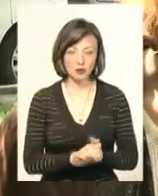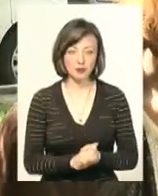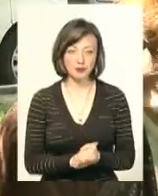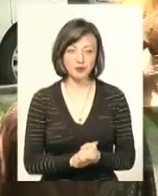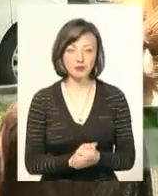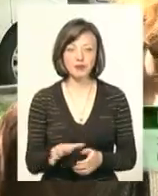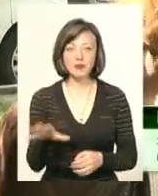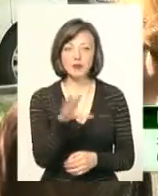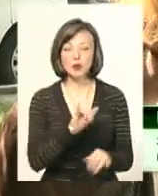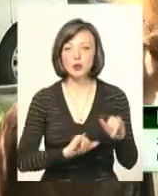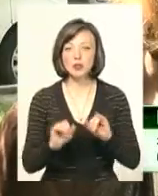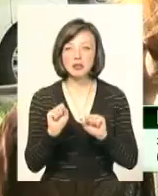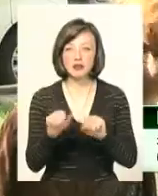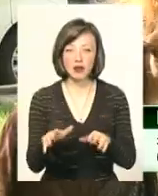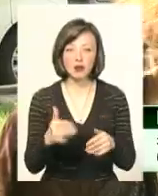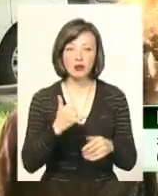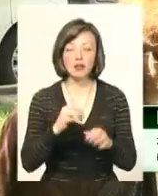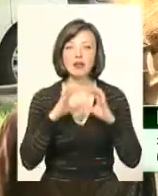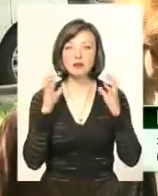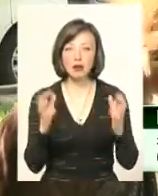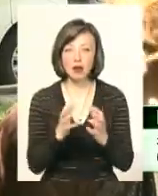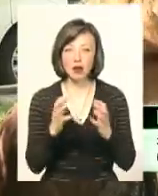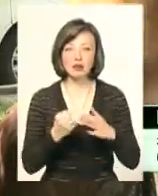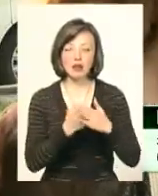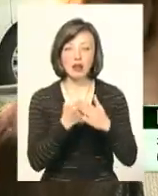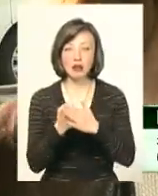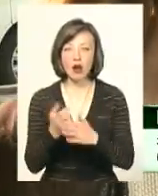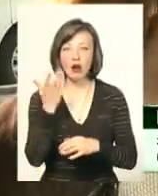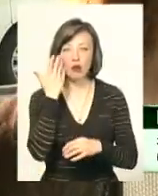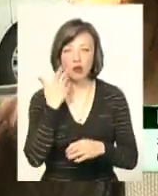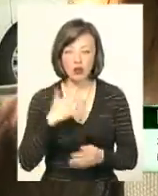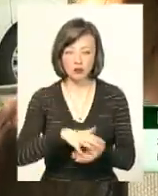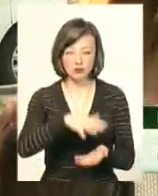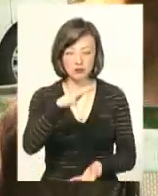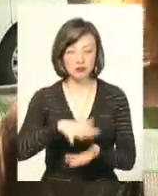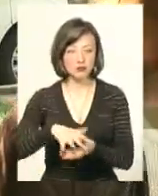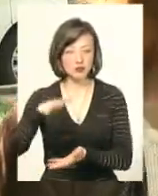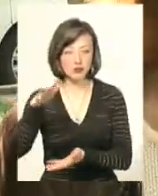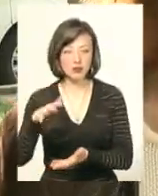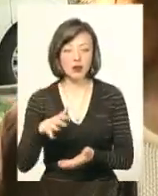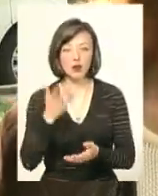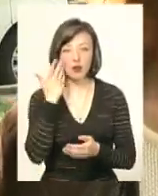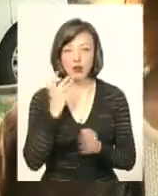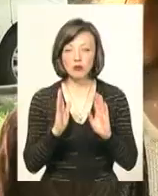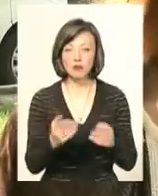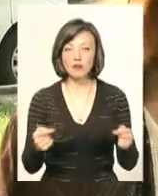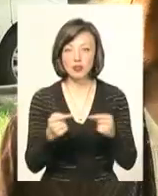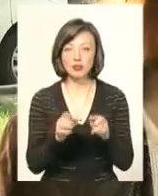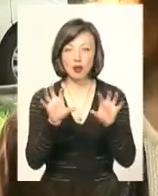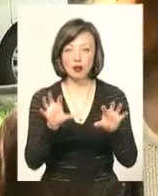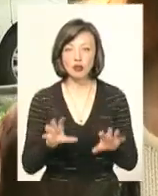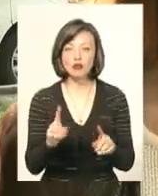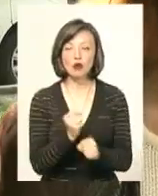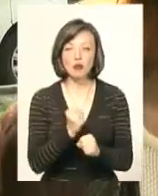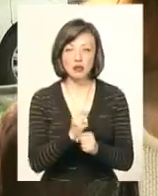ми здавали їх, вони на зберігання, тобто зберігають у складах, коли набереться певна партія або коли буде визначено законодавство, що